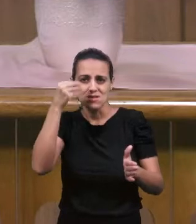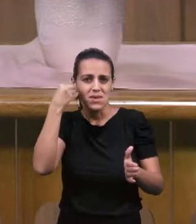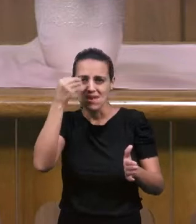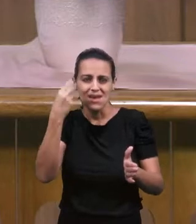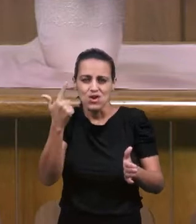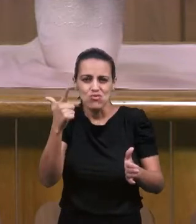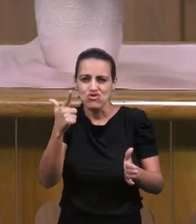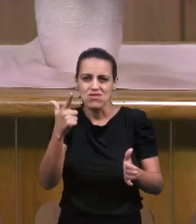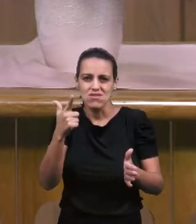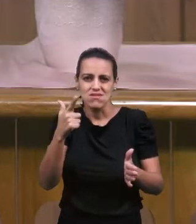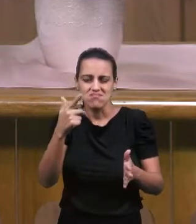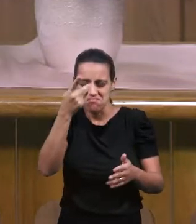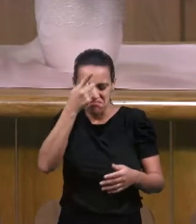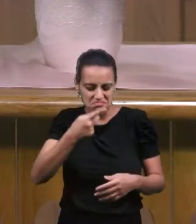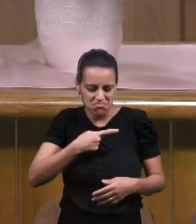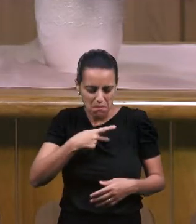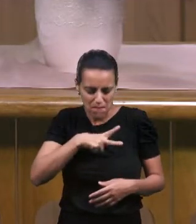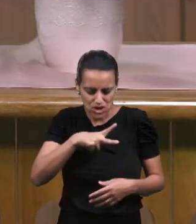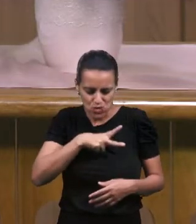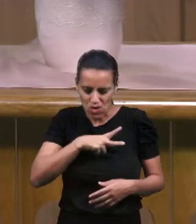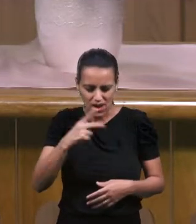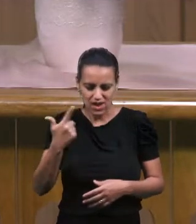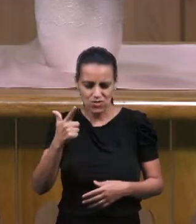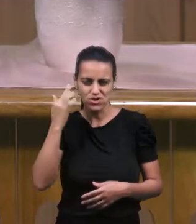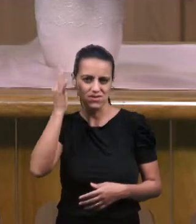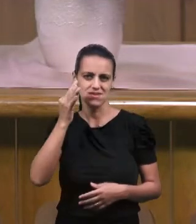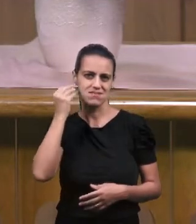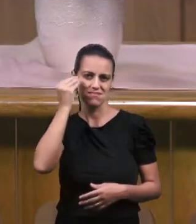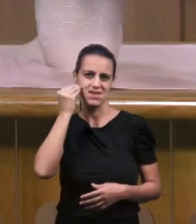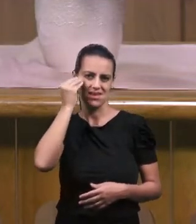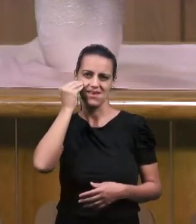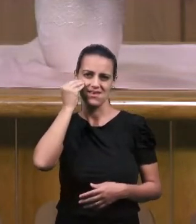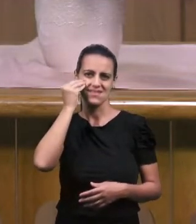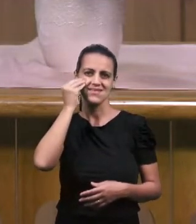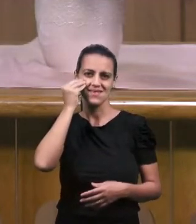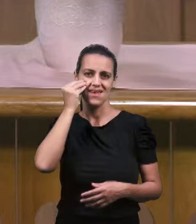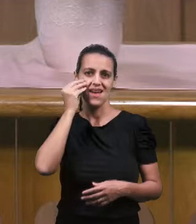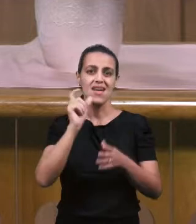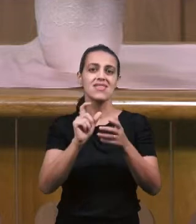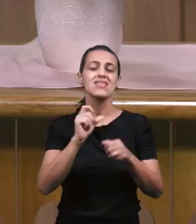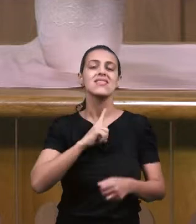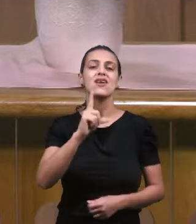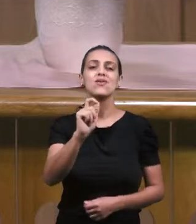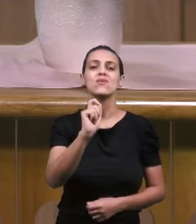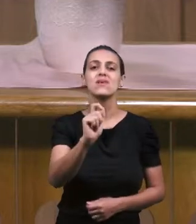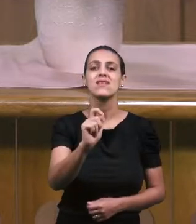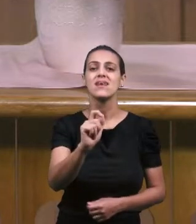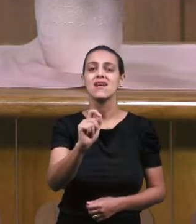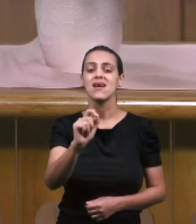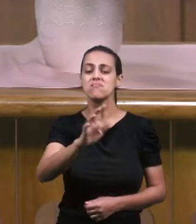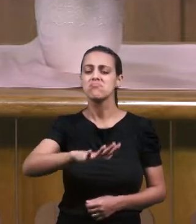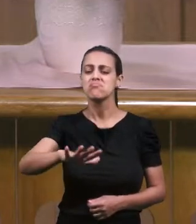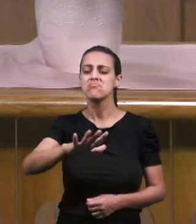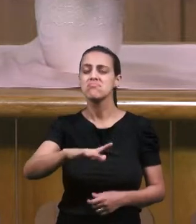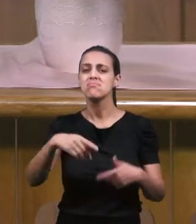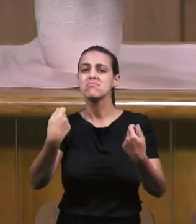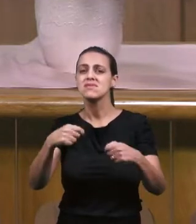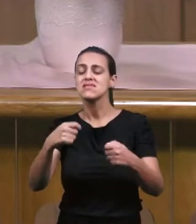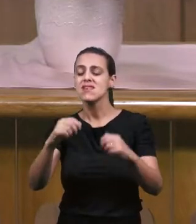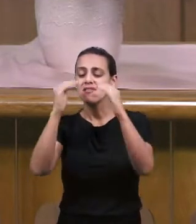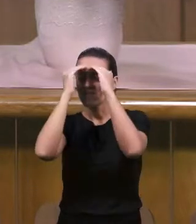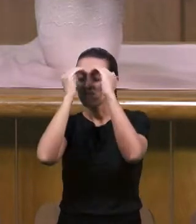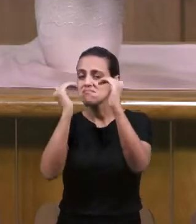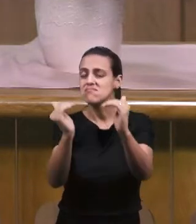une formule religieuse qui contenait ce qui était de l'intérêt de l'époque religieuse, parce